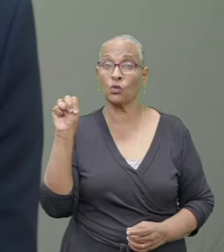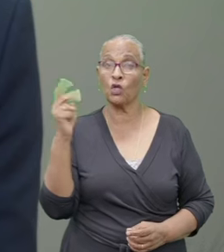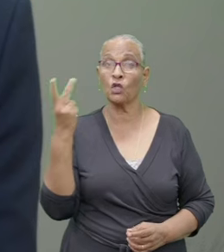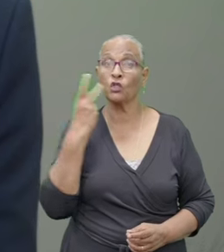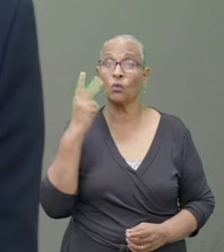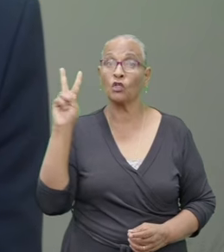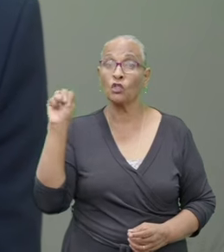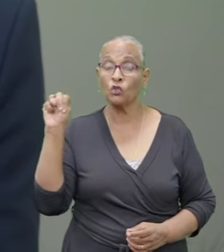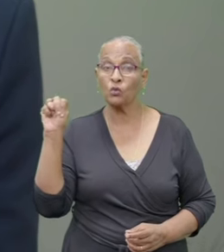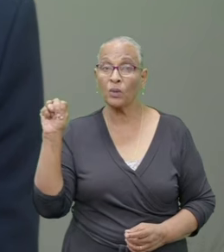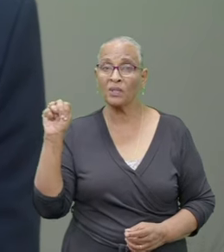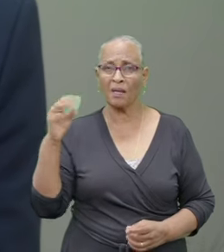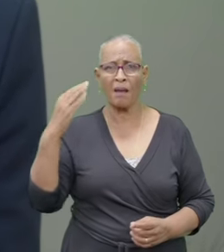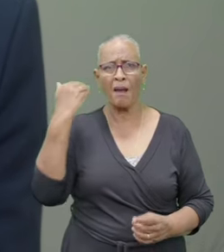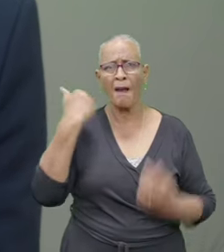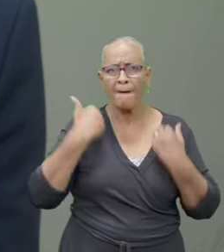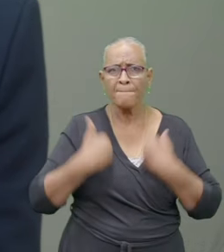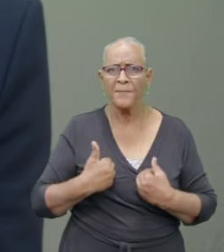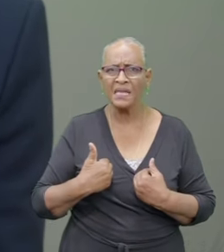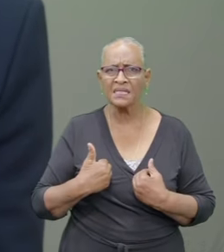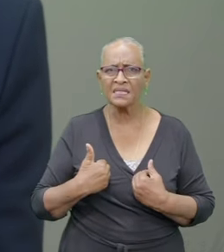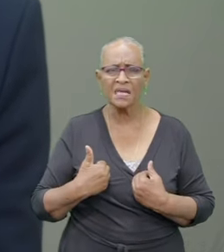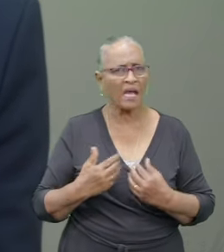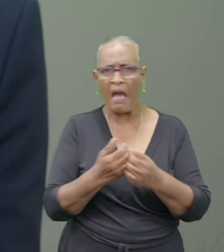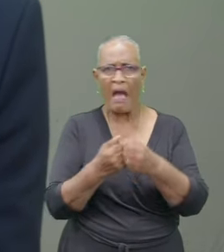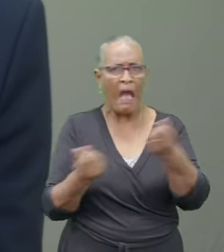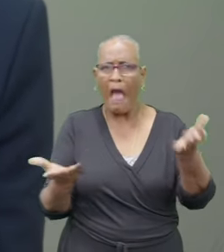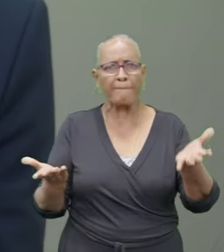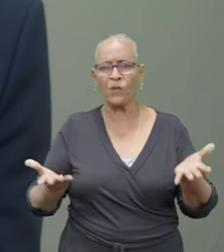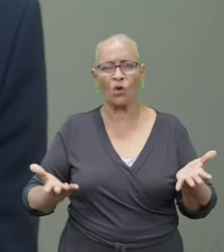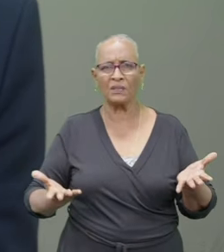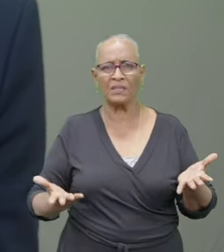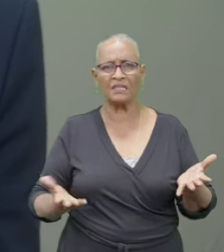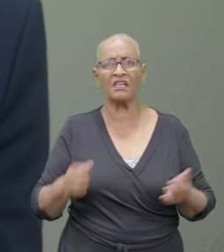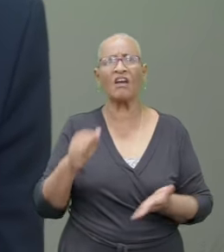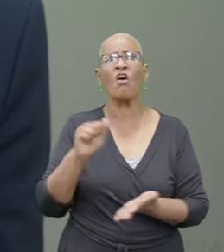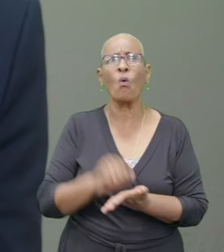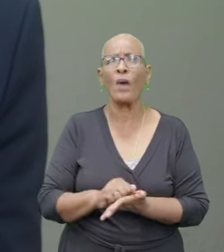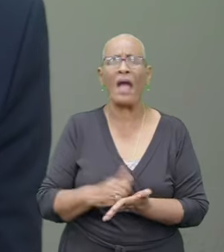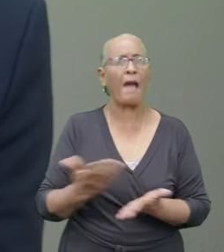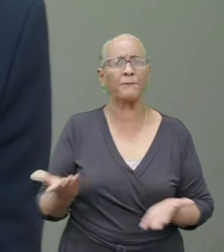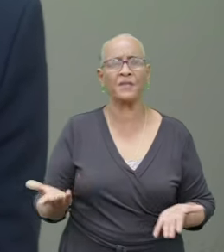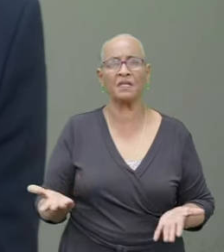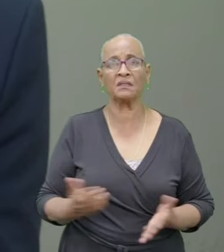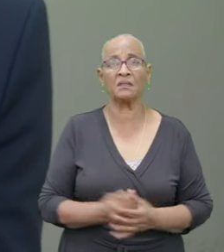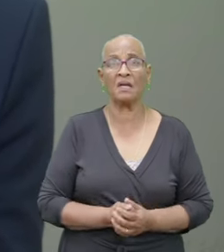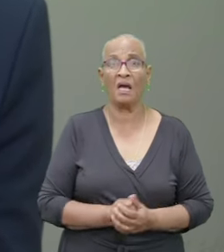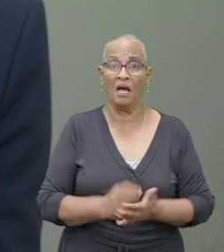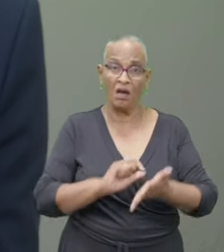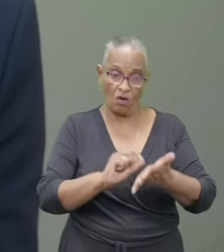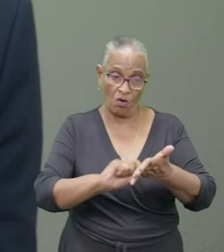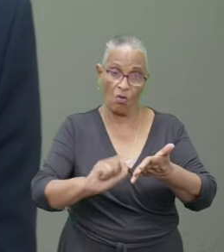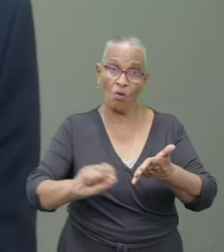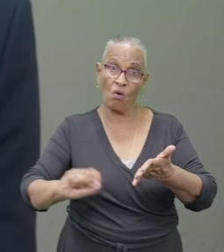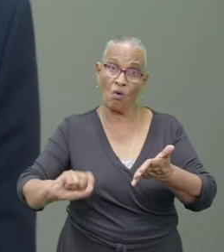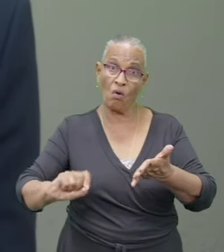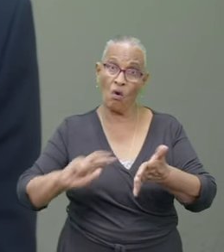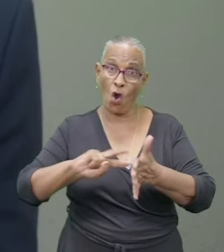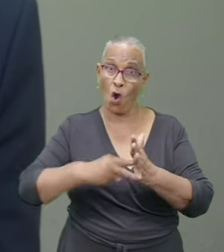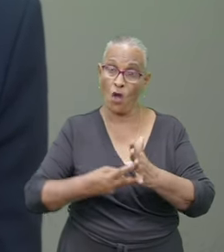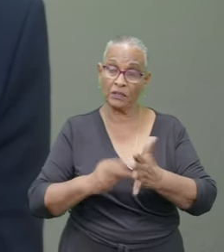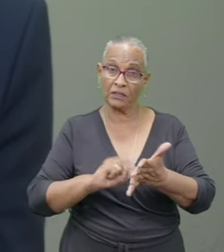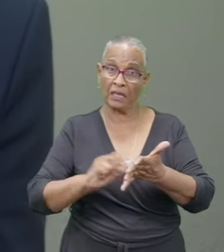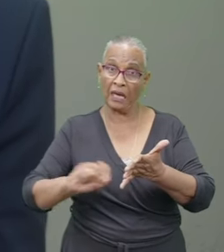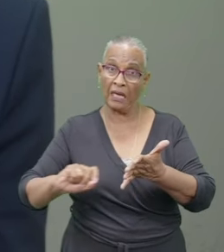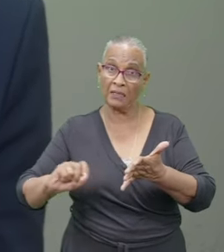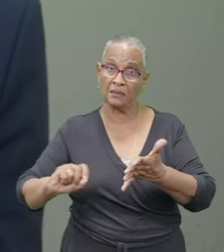niet is geregeld. Dus dan gaat u na, het is een landsbedrijf. De wet schrijft voor dat als een contract 2 keer verlengd is, dat de